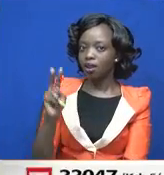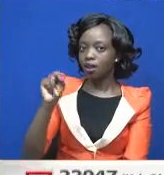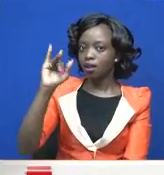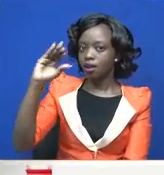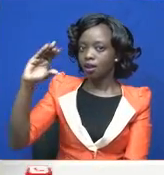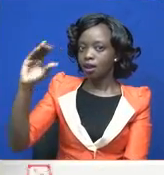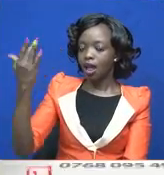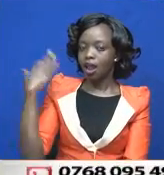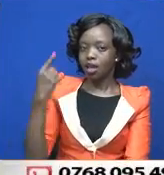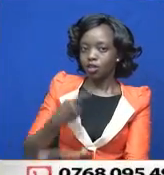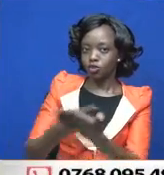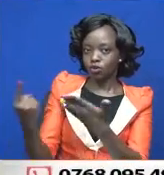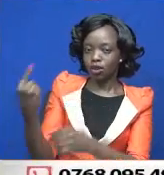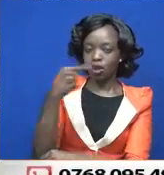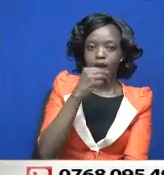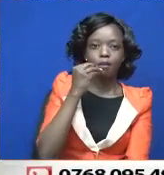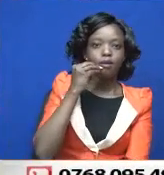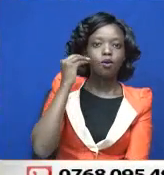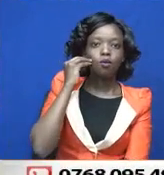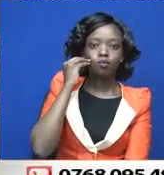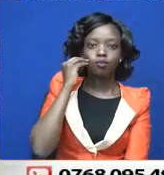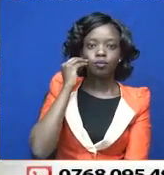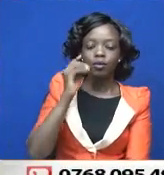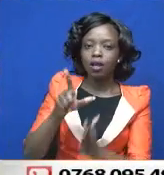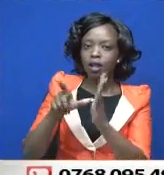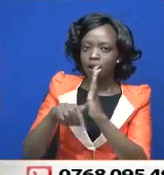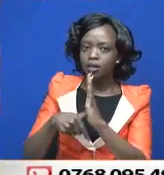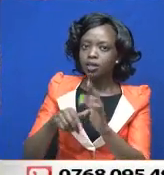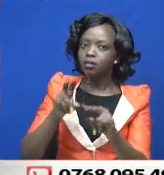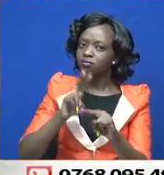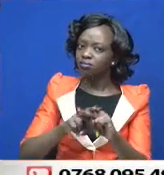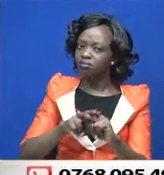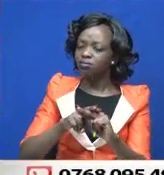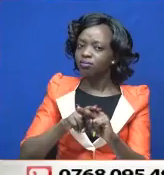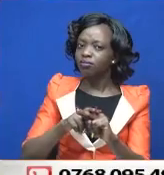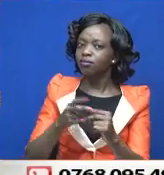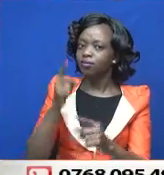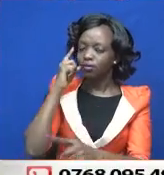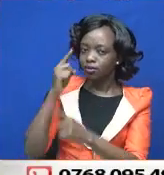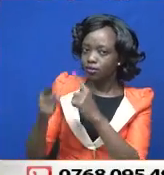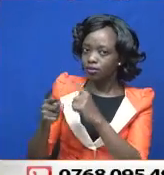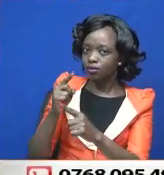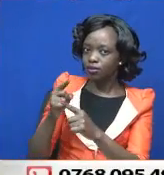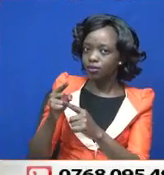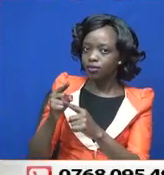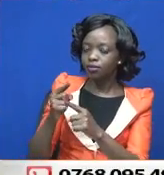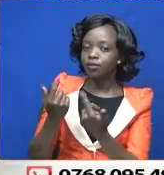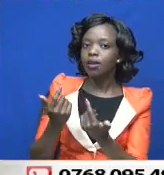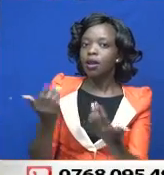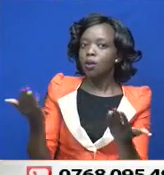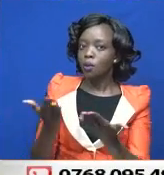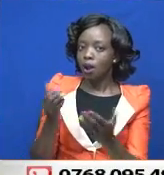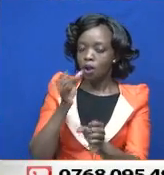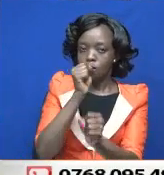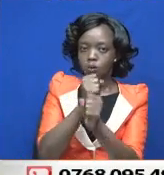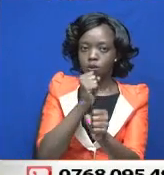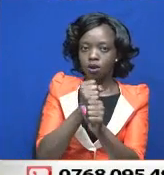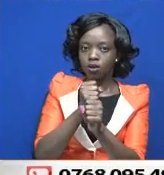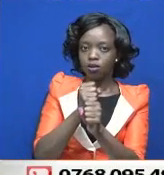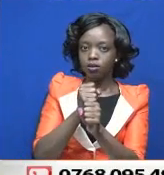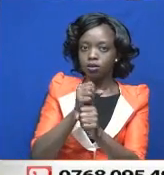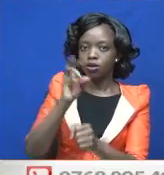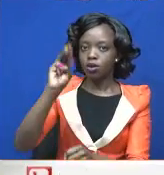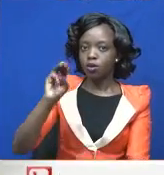week alikuja hapa nyumbani. Sasa baadaye nikakaa. Mwishowe kuna mahali alikuwa anafanya kazi